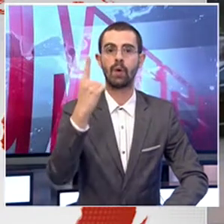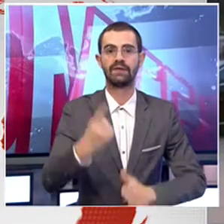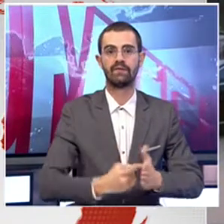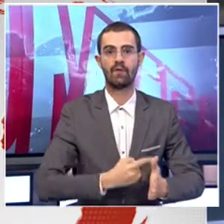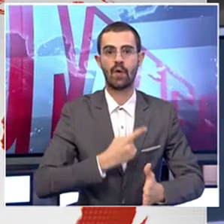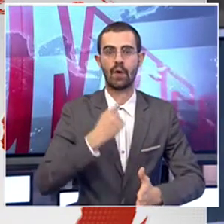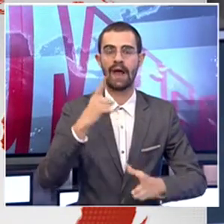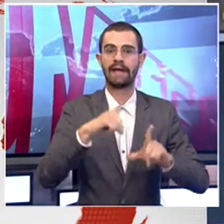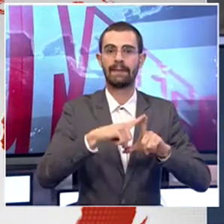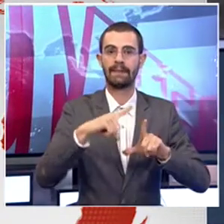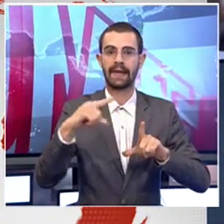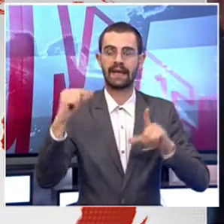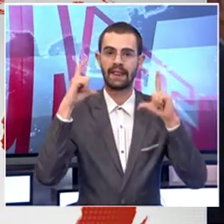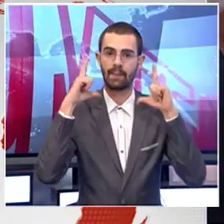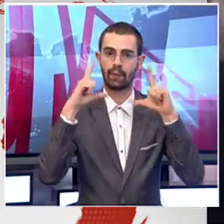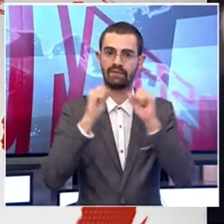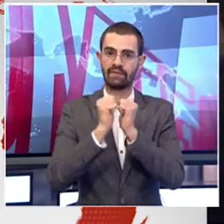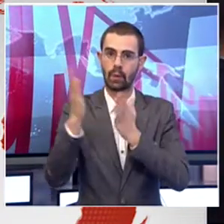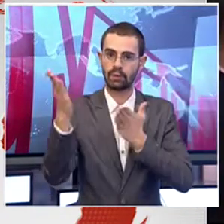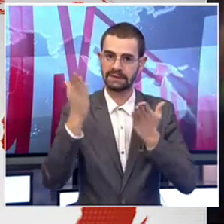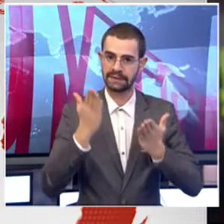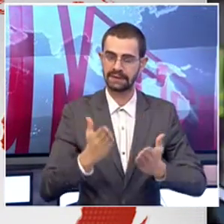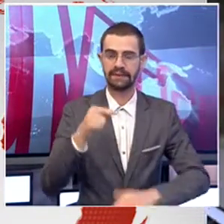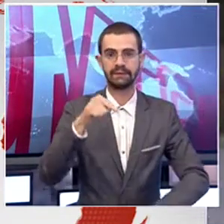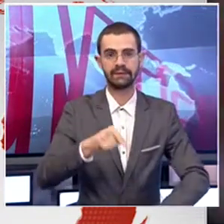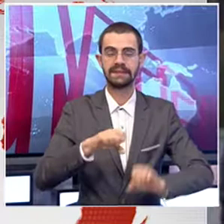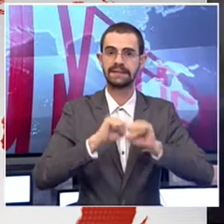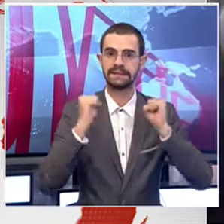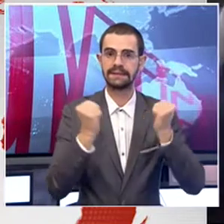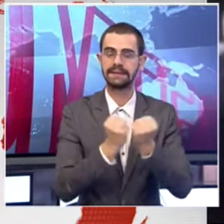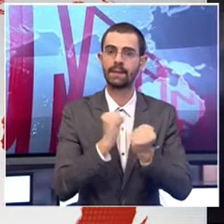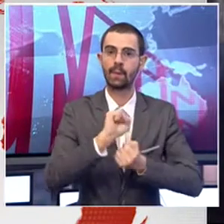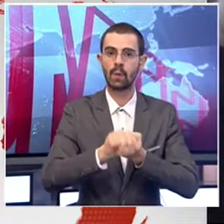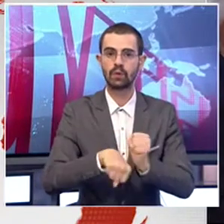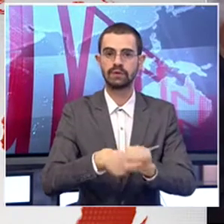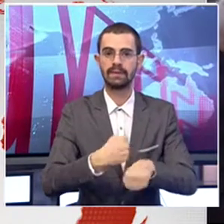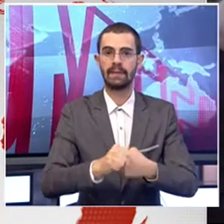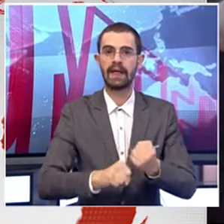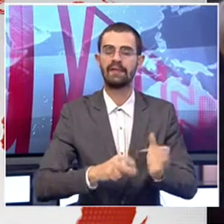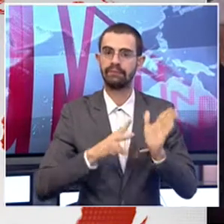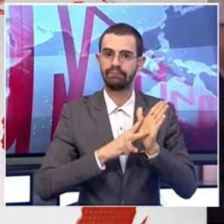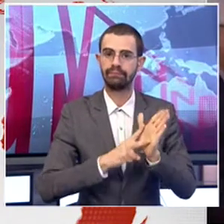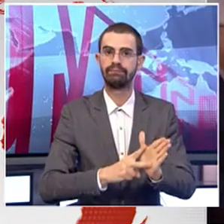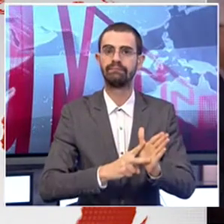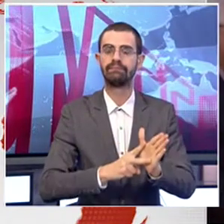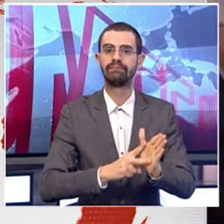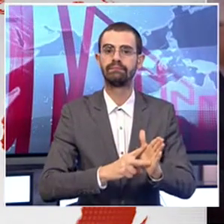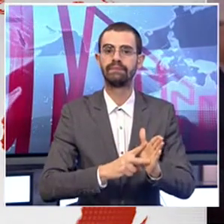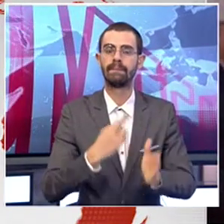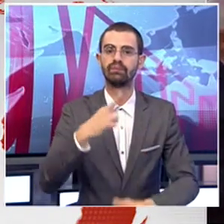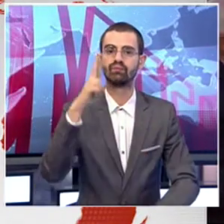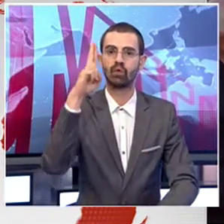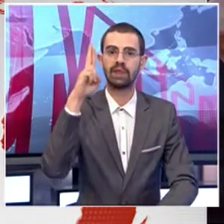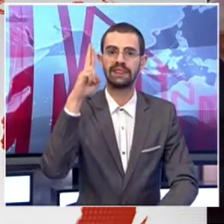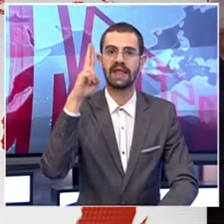Κυπριακή Δημοκρατία, η οποία, Νίκο, από αυτή τη σύνοδο επιδιώκει να εξασφαλίσει τα μέγιστα δυνατά ωφέλη. Κάτι